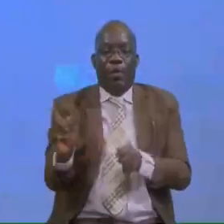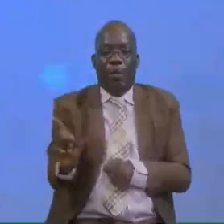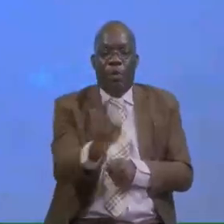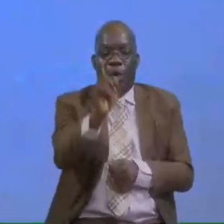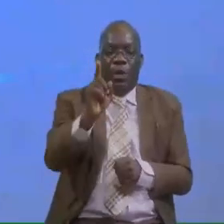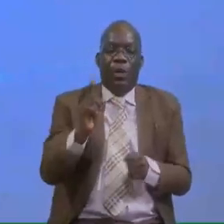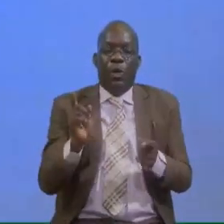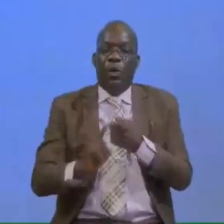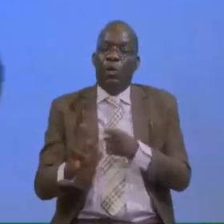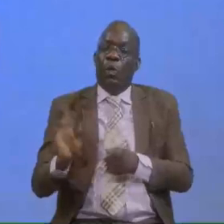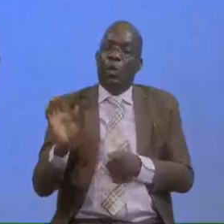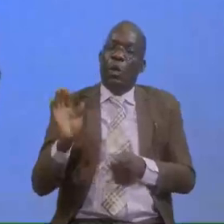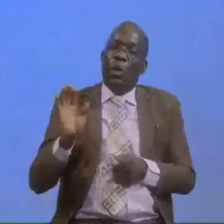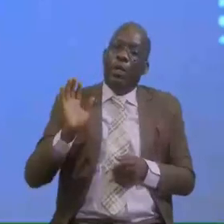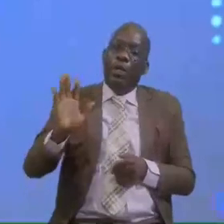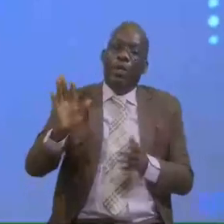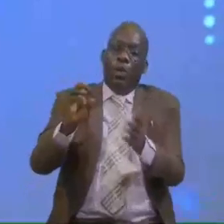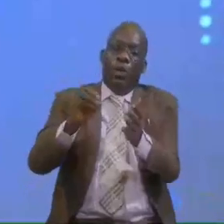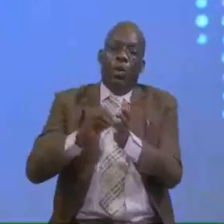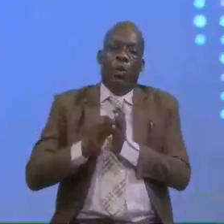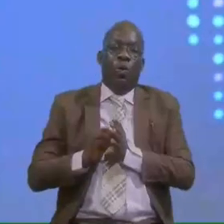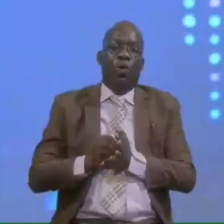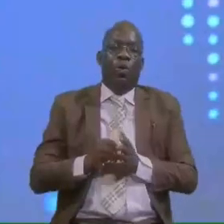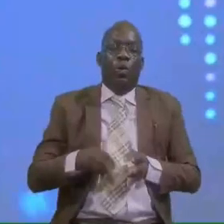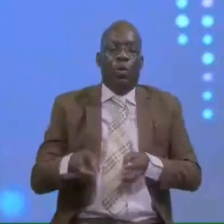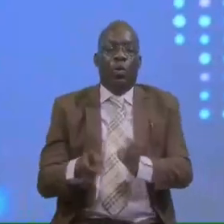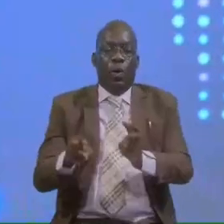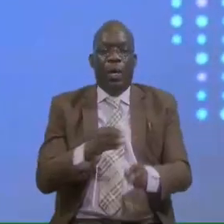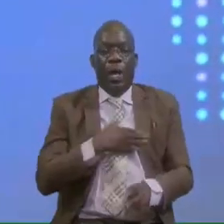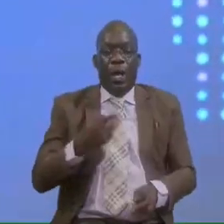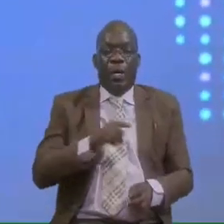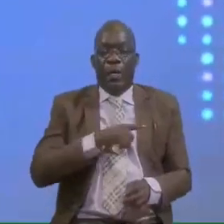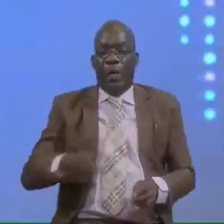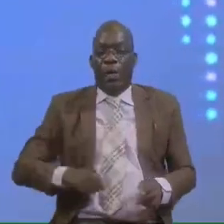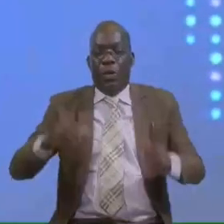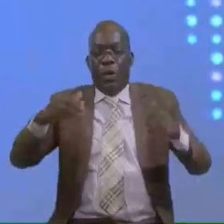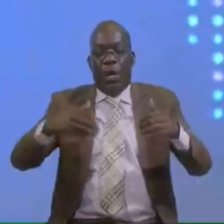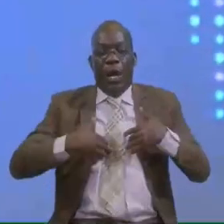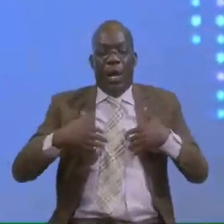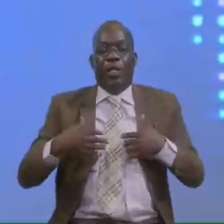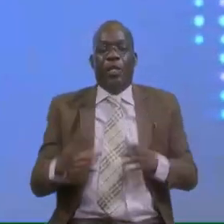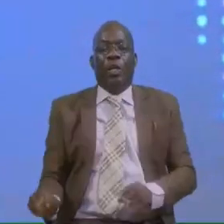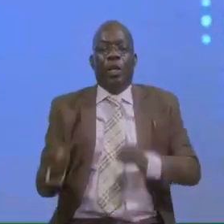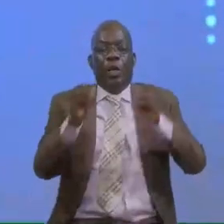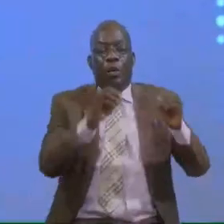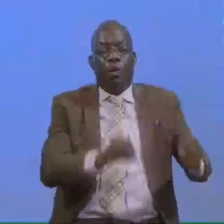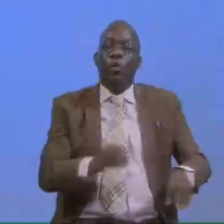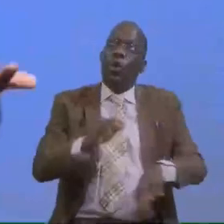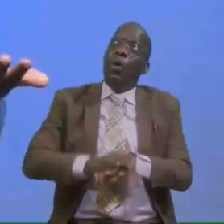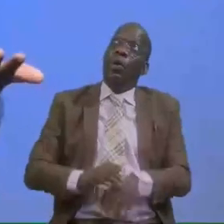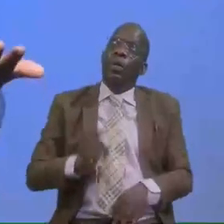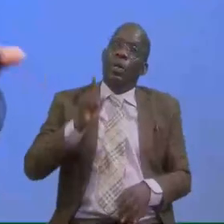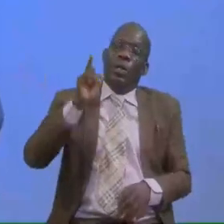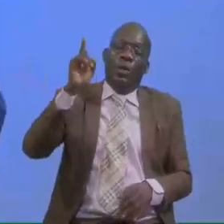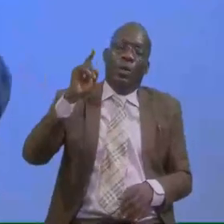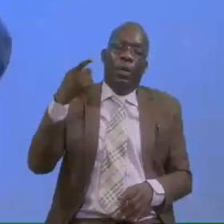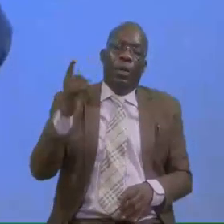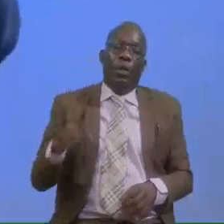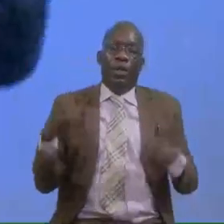Chacun suivait sa propre voie. Et l'Éternel a fait retomber sur lui